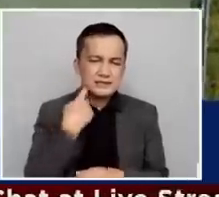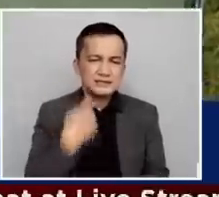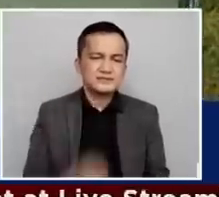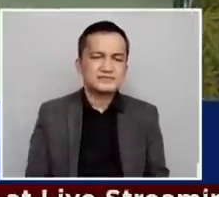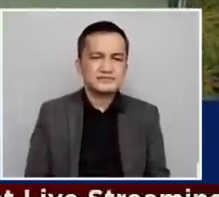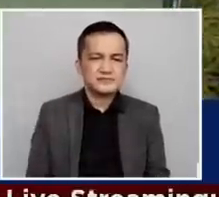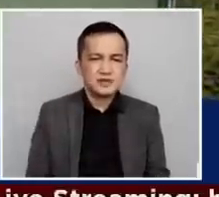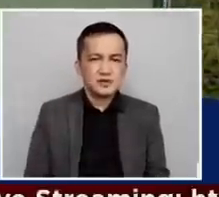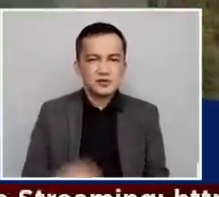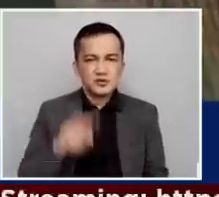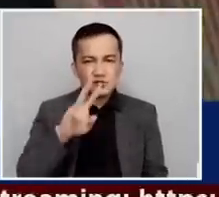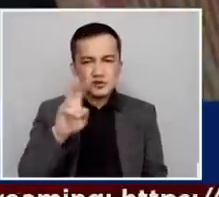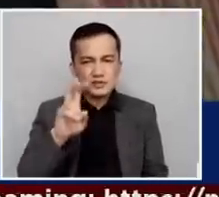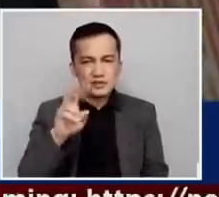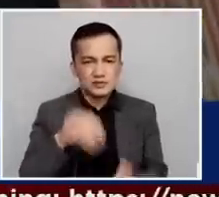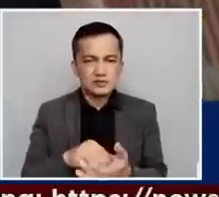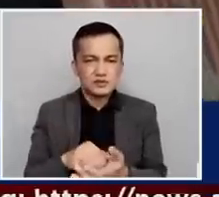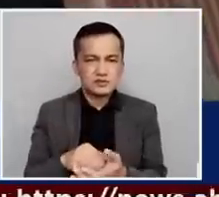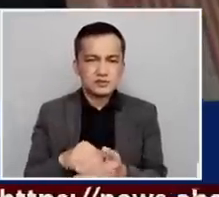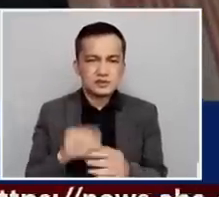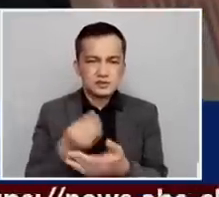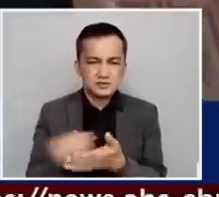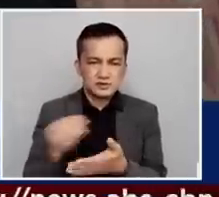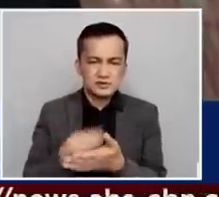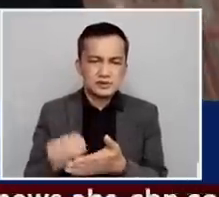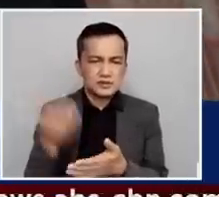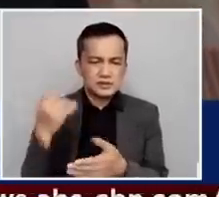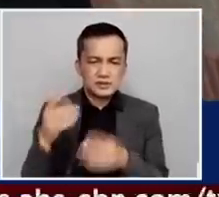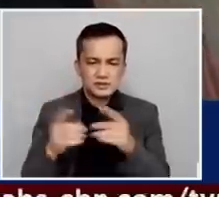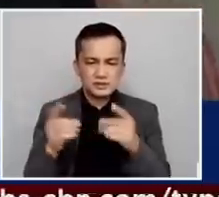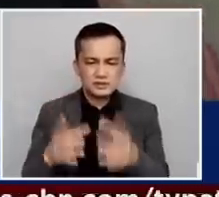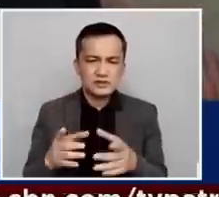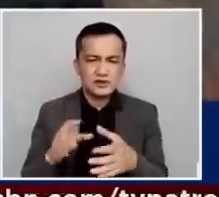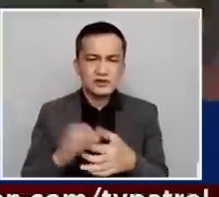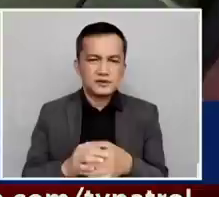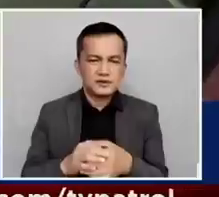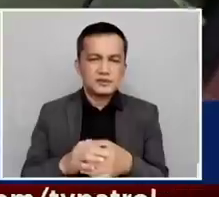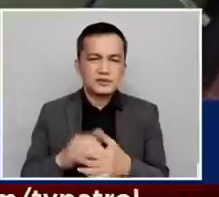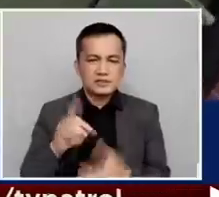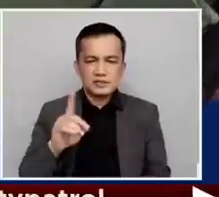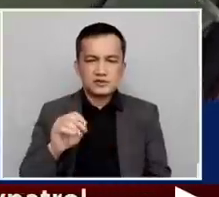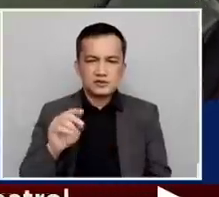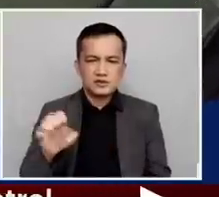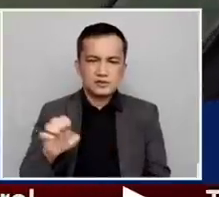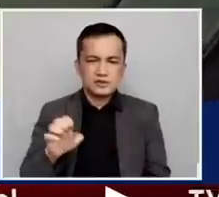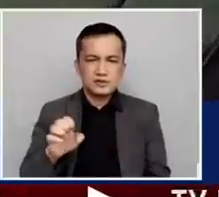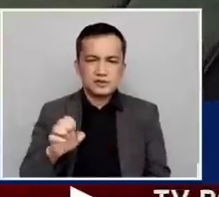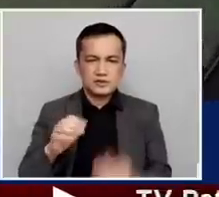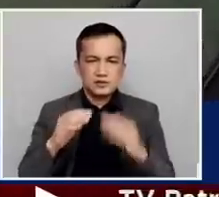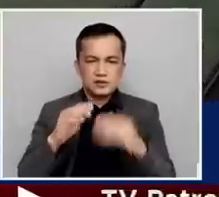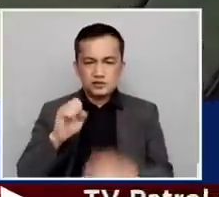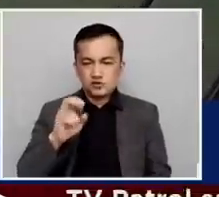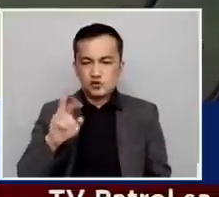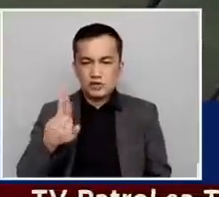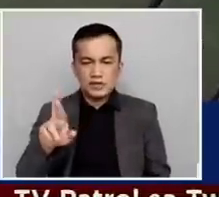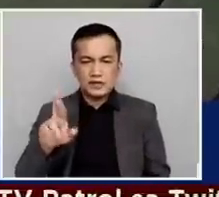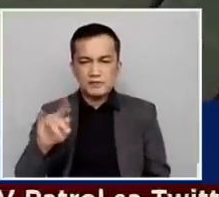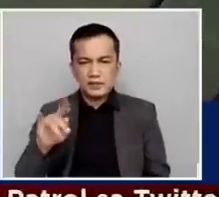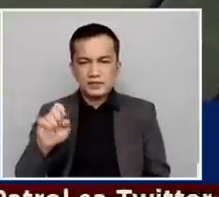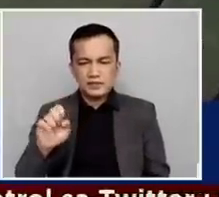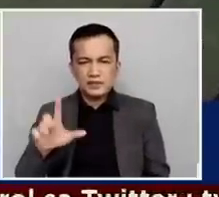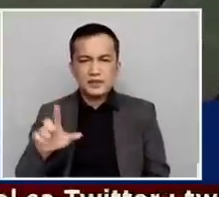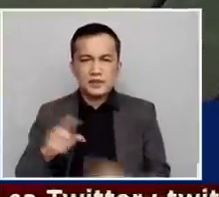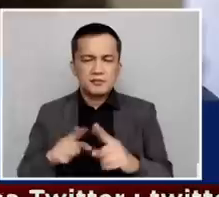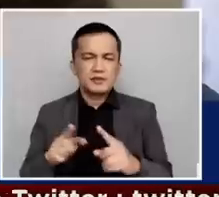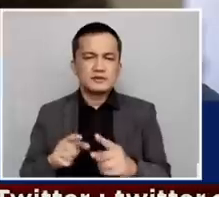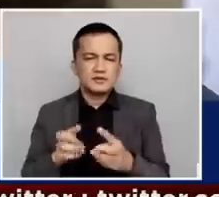200,000 pesos ang nagastos ng dating direktor ng Department of Energy sa solar panel, pero sulit naman daw ang